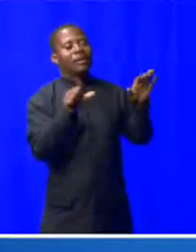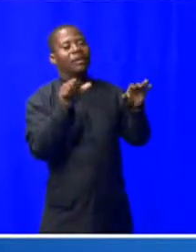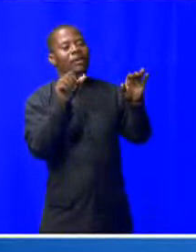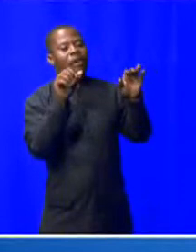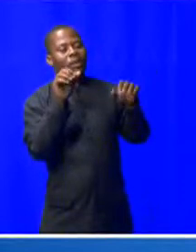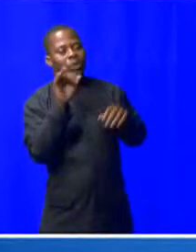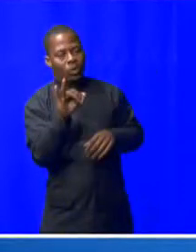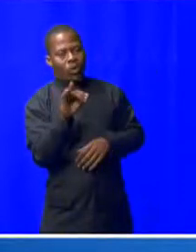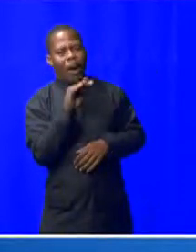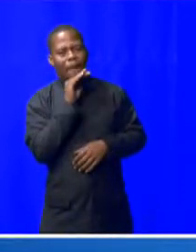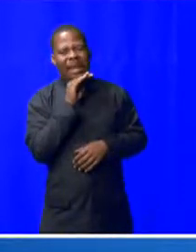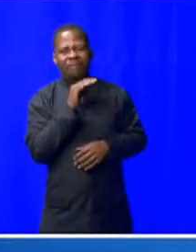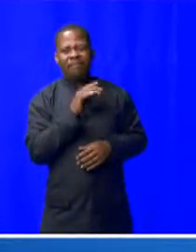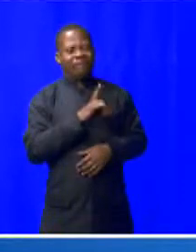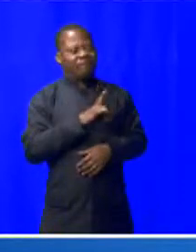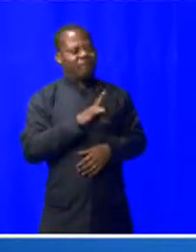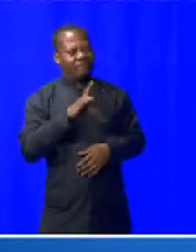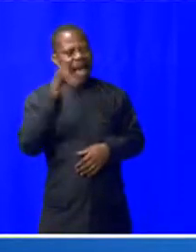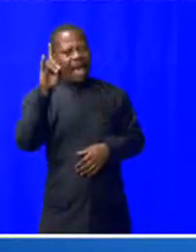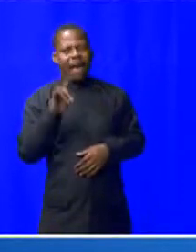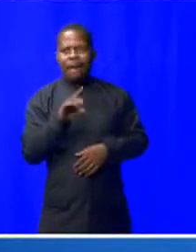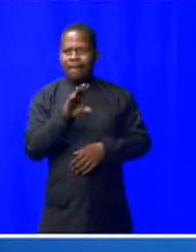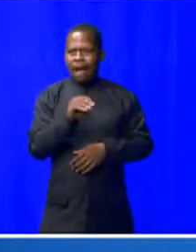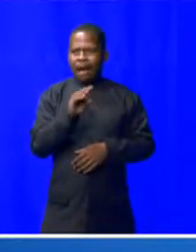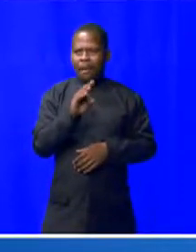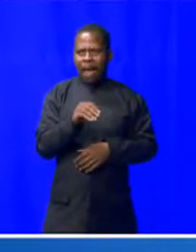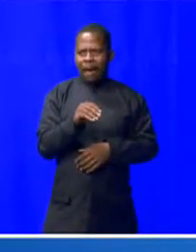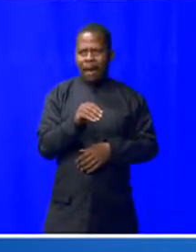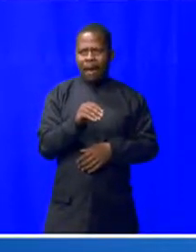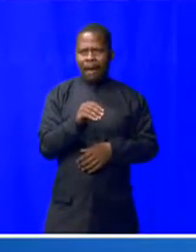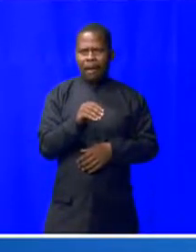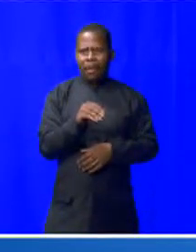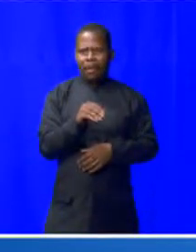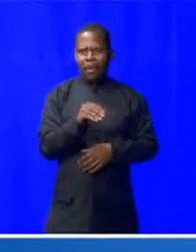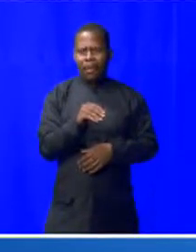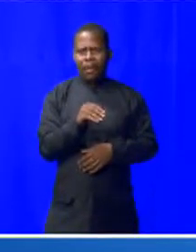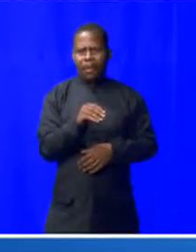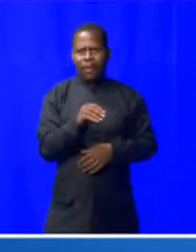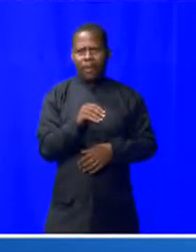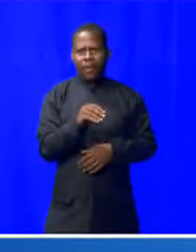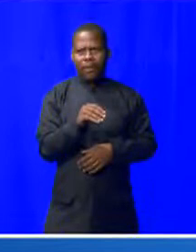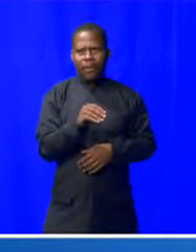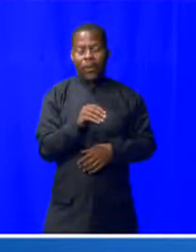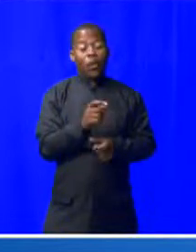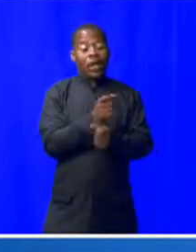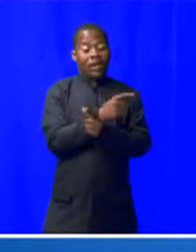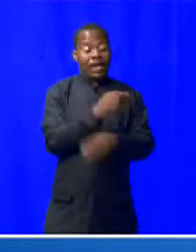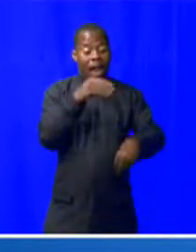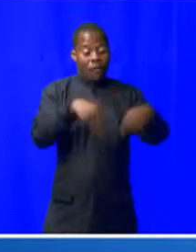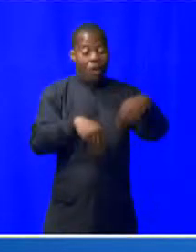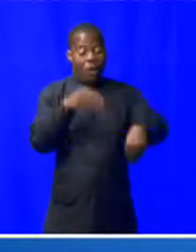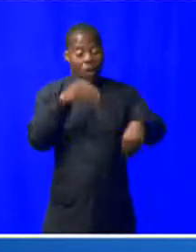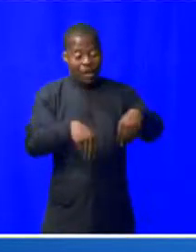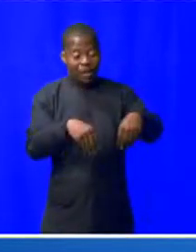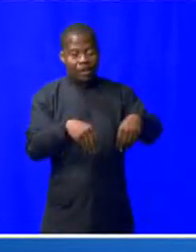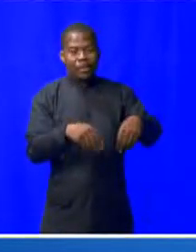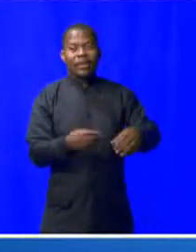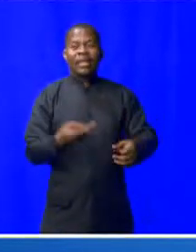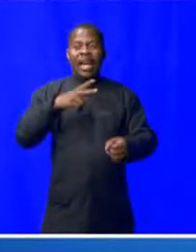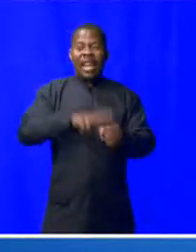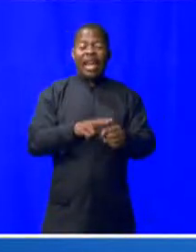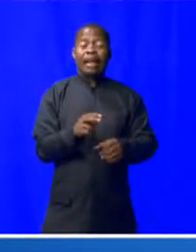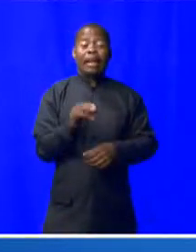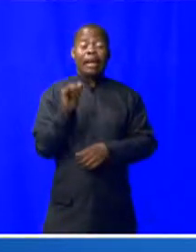9362 which has been the highest turnout in terms of voter participation nge-special voting. Ngako nje na ukuthi